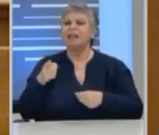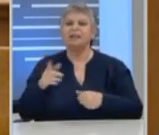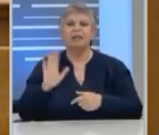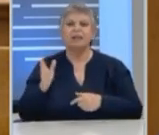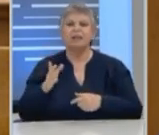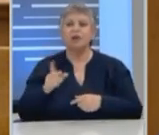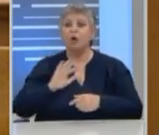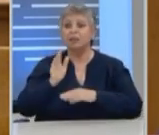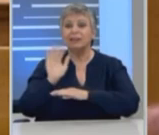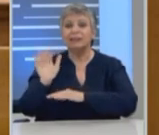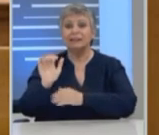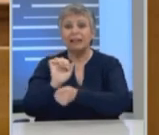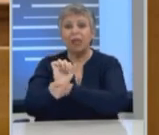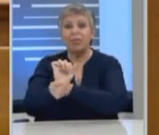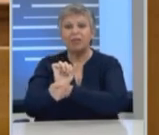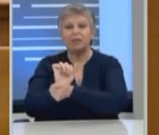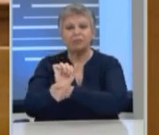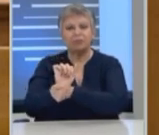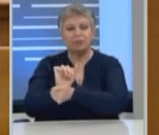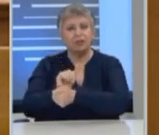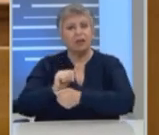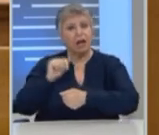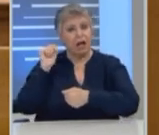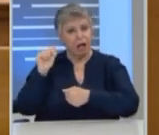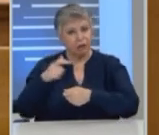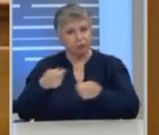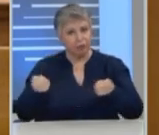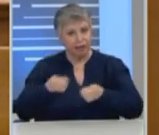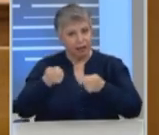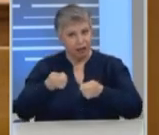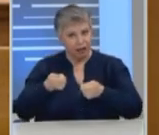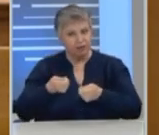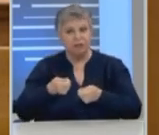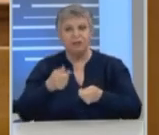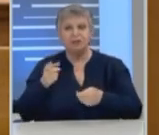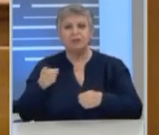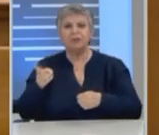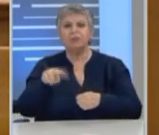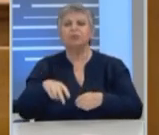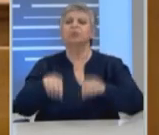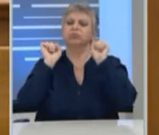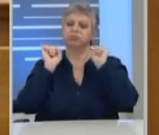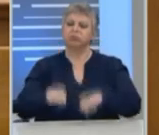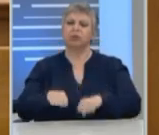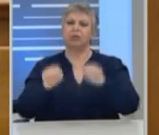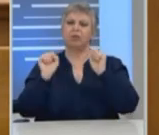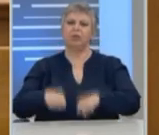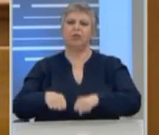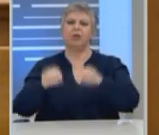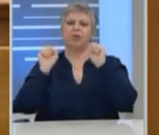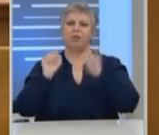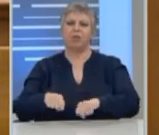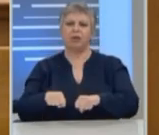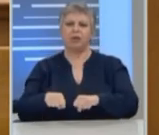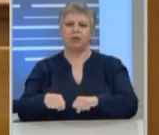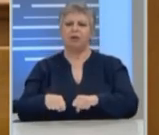εφαρμόσετε? Την ίδια στιγμή που εγώ λέω δεν θα εφαρμοστούν αν δεν έχουμε χρέος, εσείς λέτε μόνο θα εφαρμοστούν, θα εφαρμοστούν, θα εφαρμοστούν.